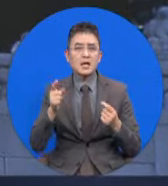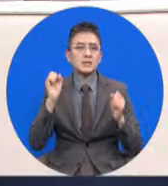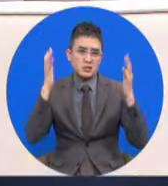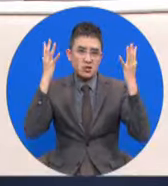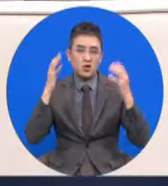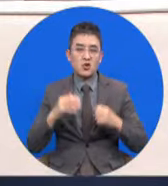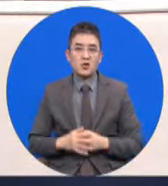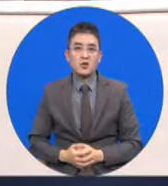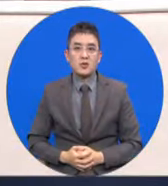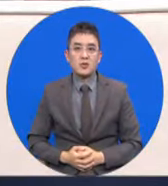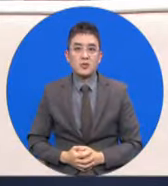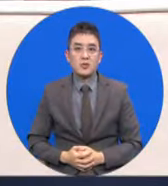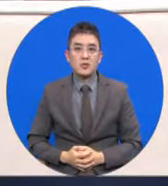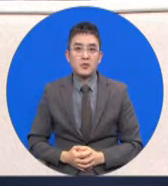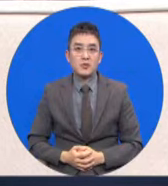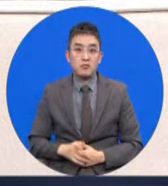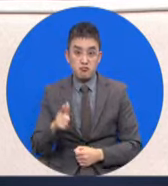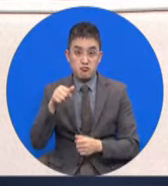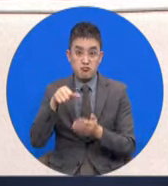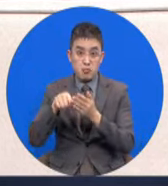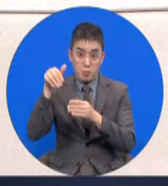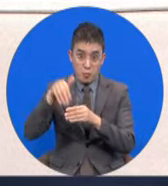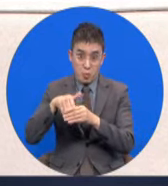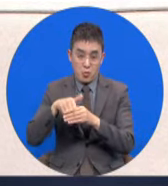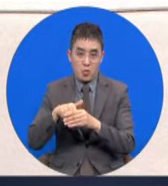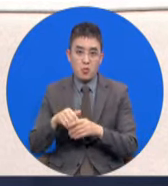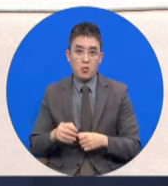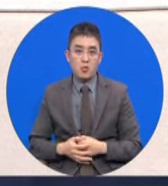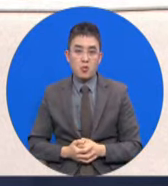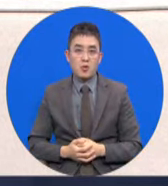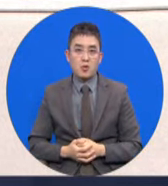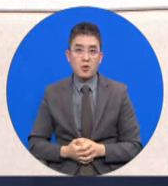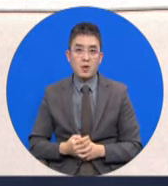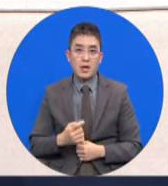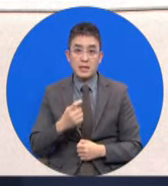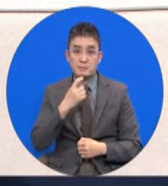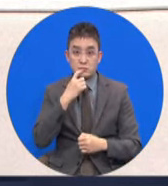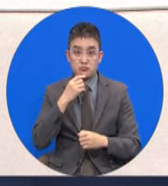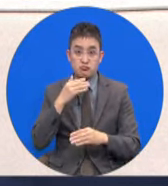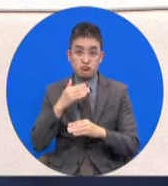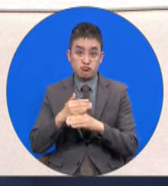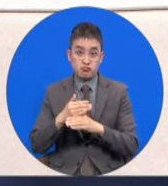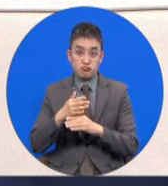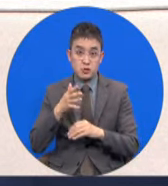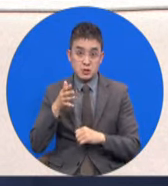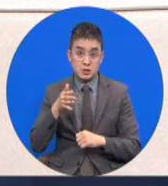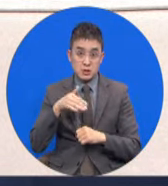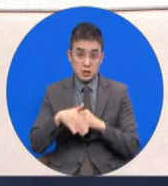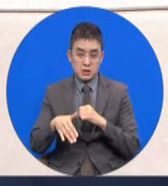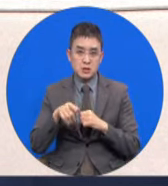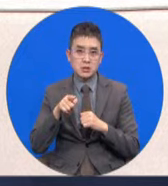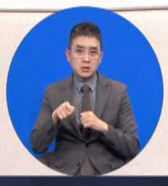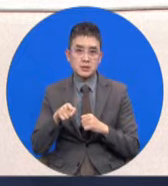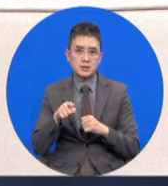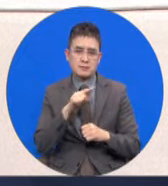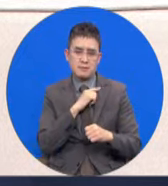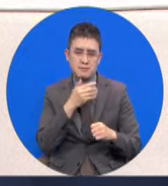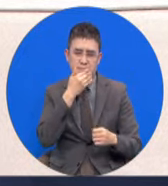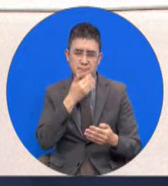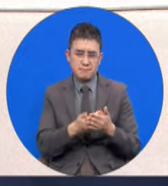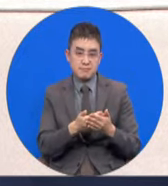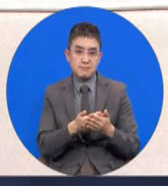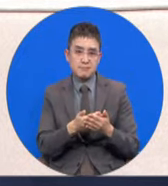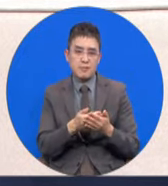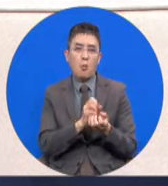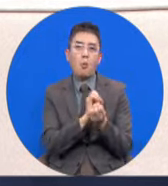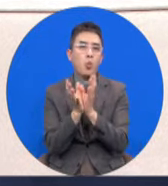찬성합니다. 왜냐하면 예. 이 투표는요, 선거는 민주주의의 꽃이 아니겠습니까? 그렇기 때문에 이 민주주의의 꽃을 피우기 위해서